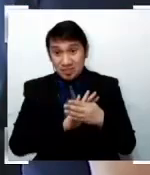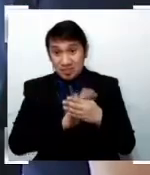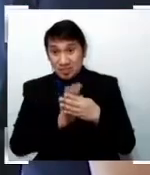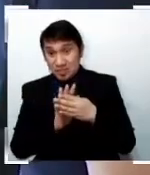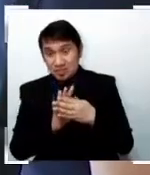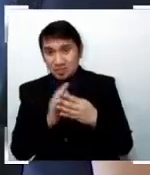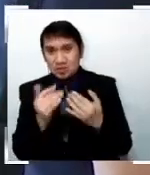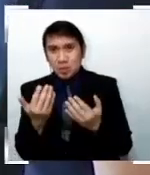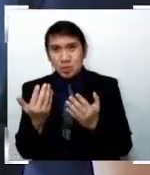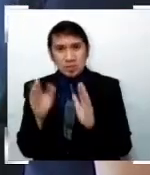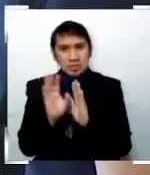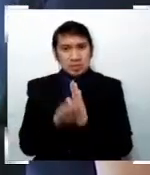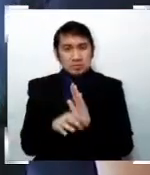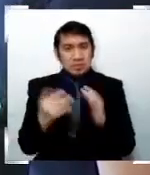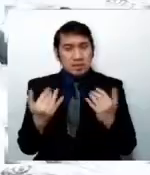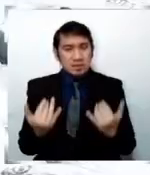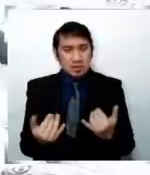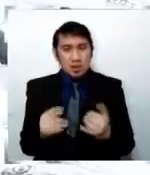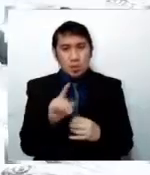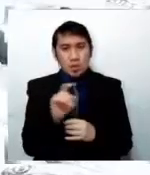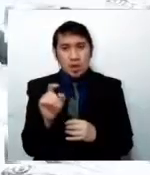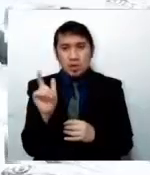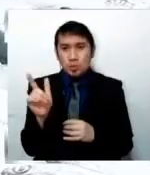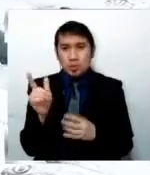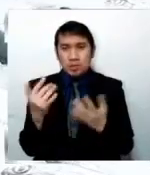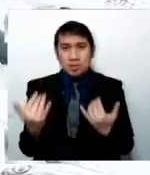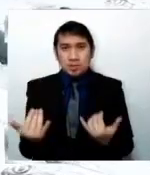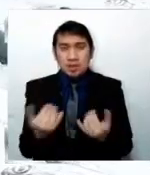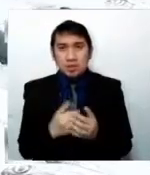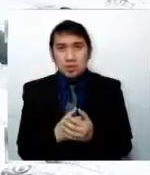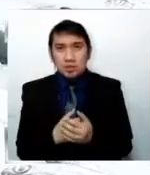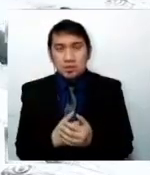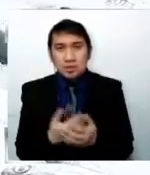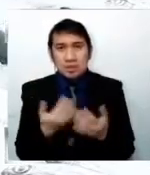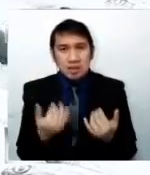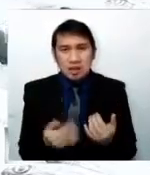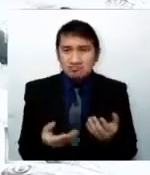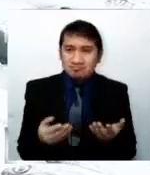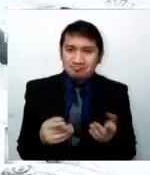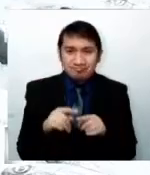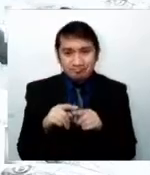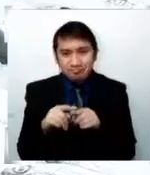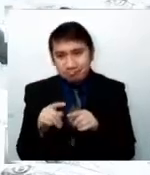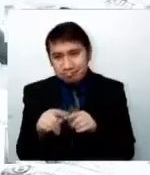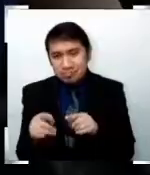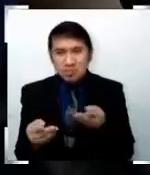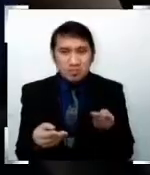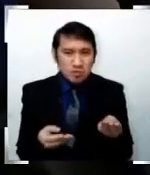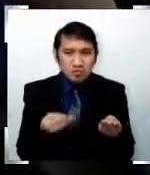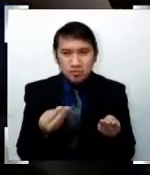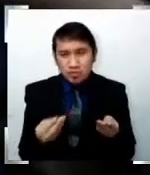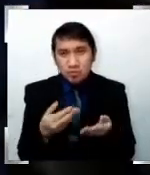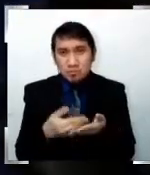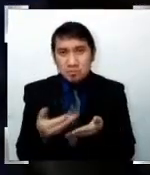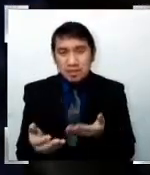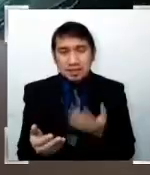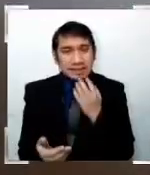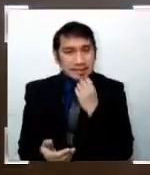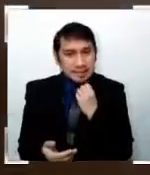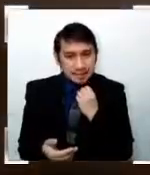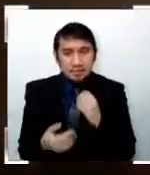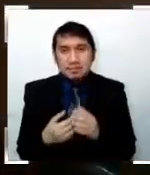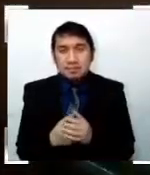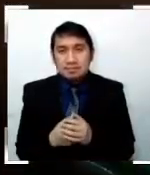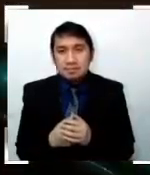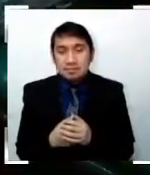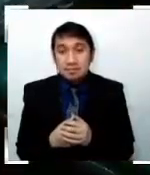noon, 120 na ngayon. Paunti-unti lang yung bilhin para tipid talaga. Maging ang galunggong na